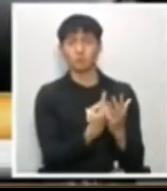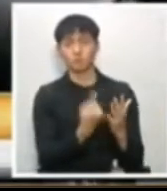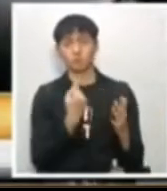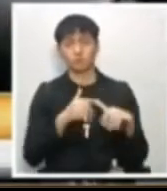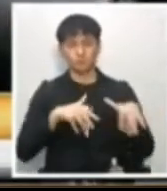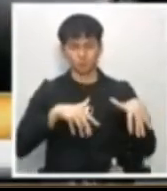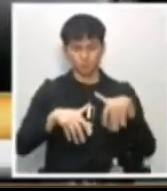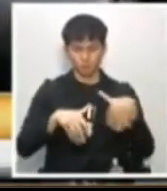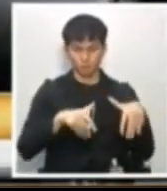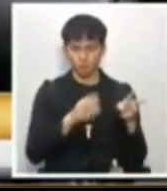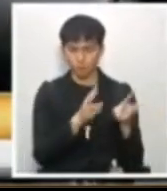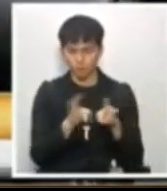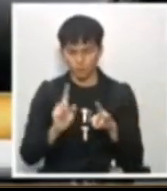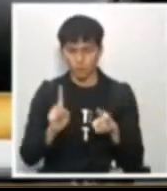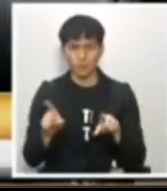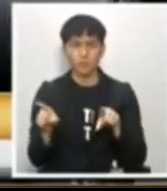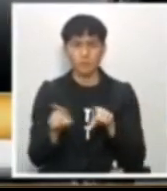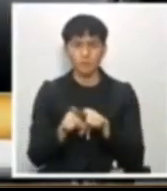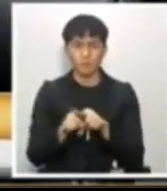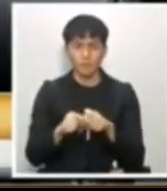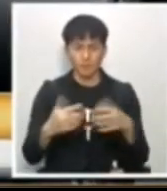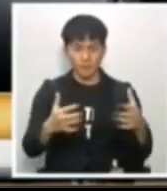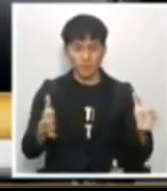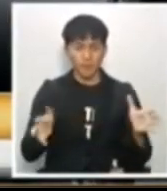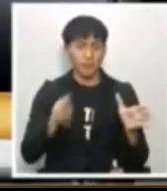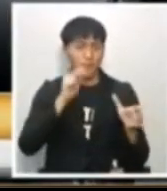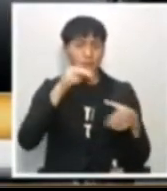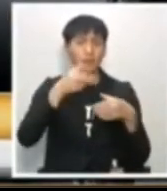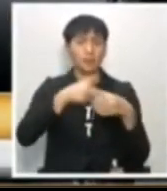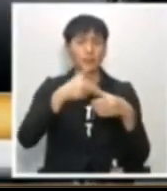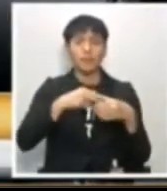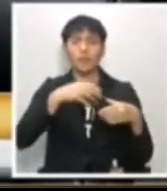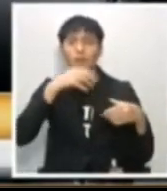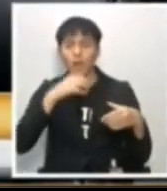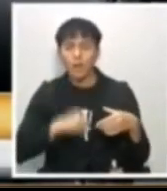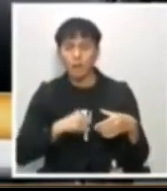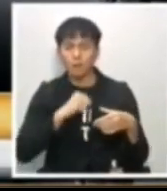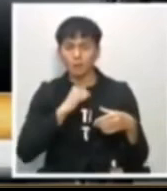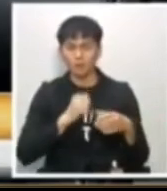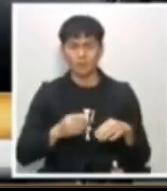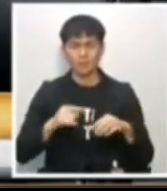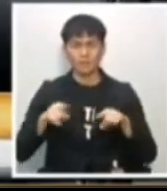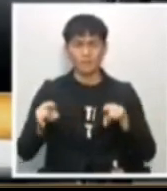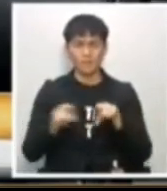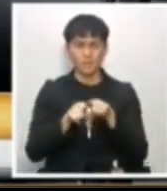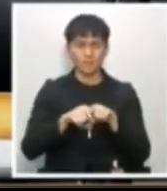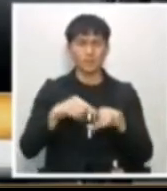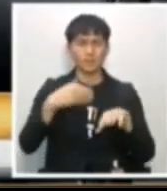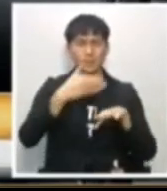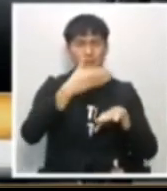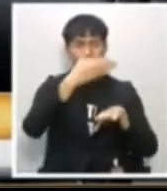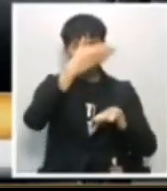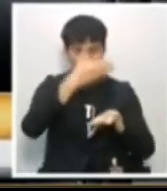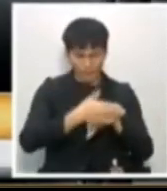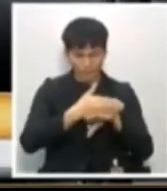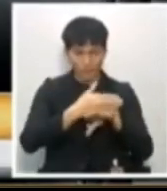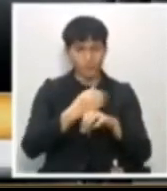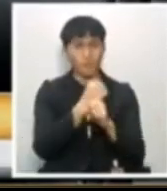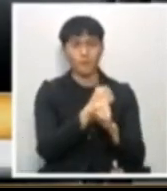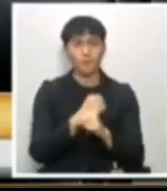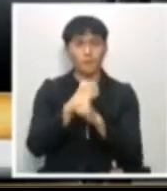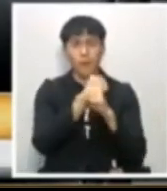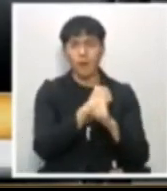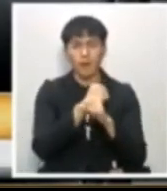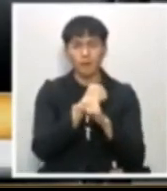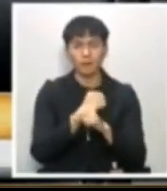ช้วิธีเอาถังน้ำมันเก่าเนี่ยค่ะกับกลวยที่หาได้แถวนั้นเนี่ยมาวางกั้นเอาไว้ให้ได้เพียงรถขนาดเล็